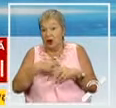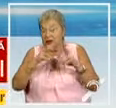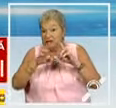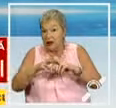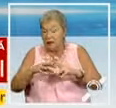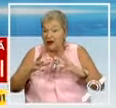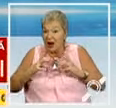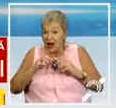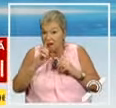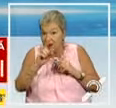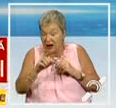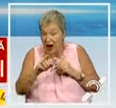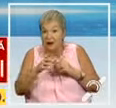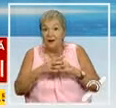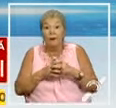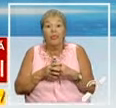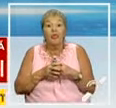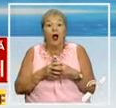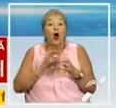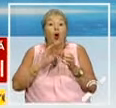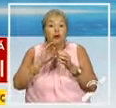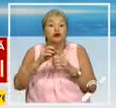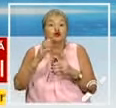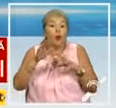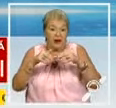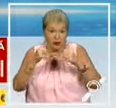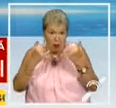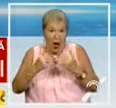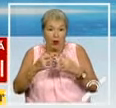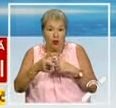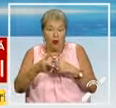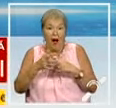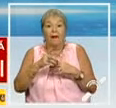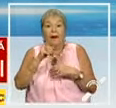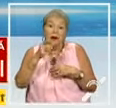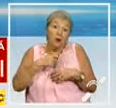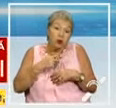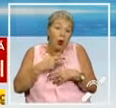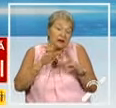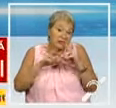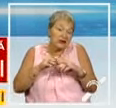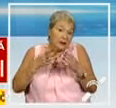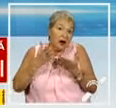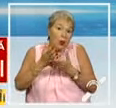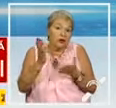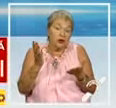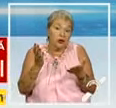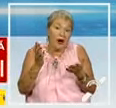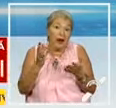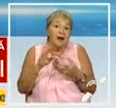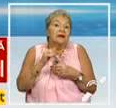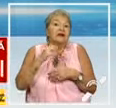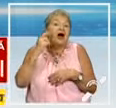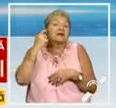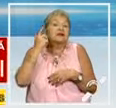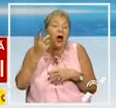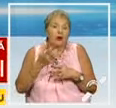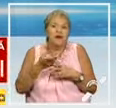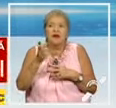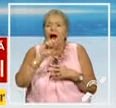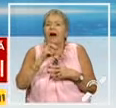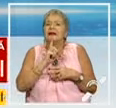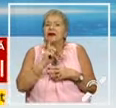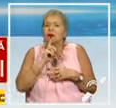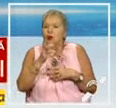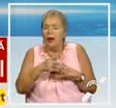Național Liberal în frunte cu Cătălin Predoiu. Acesta ar putea să rămână la acest minister, deși s-a vehiculat și un alt nume, mai